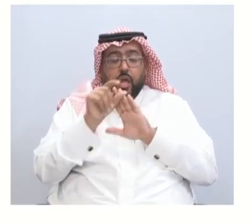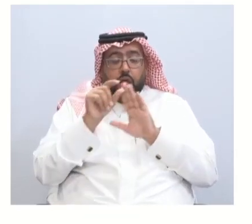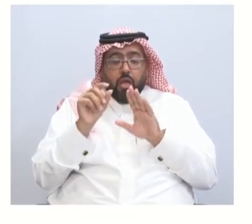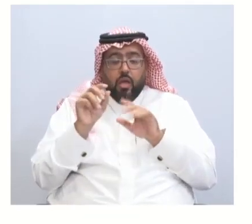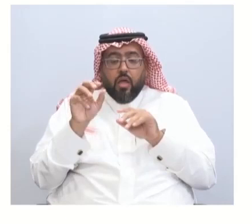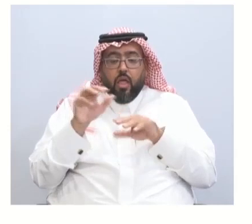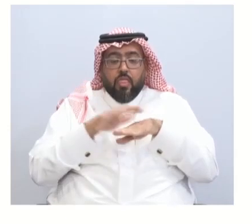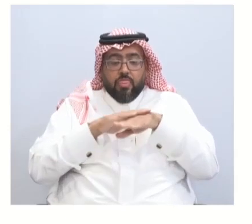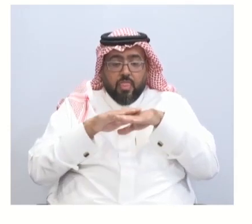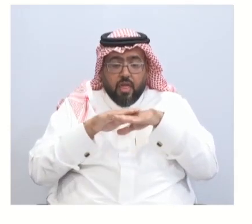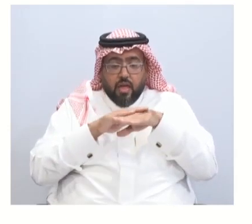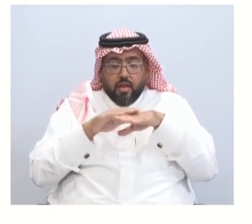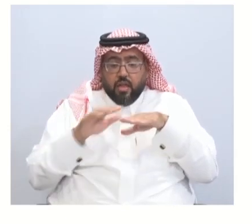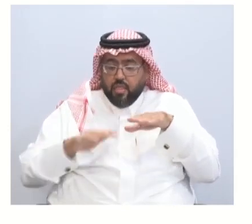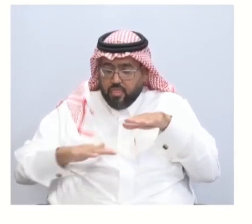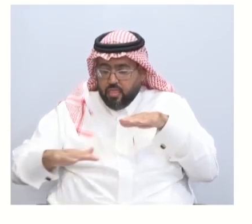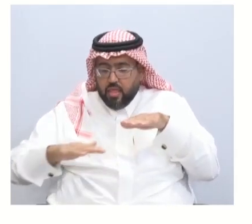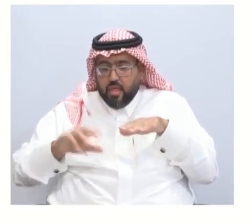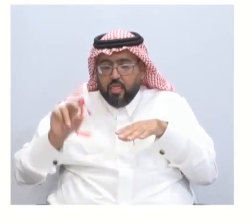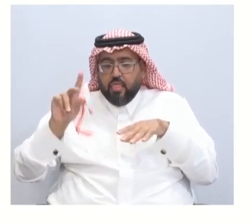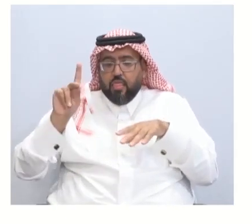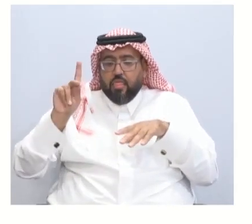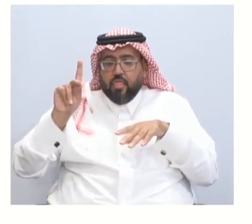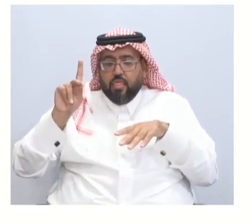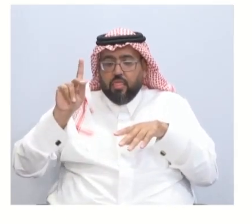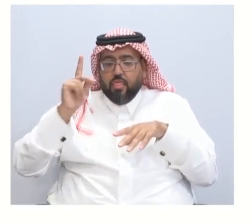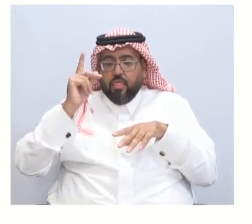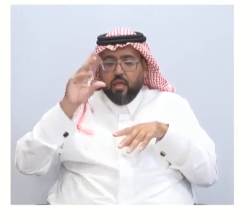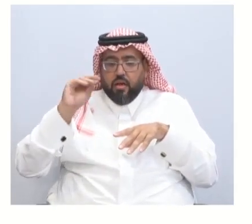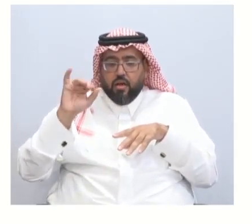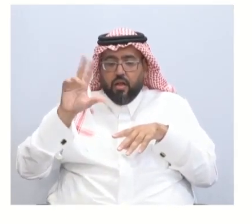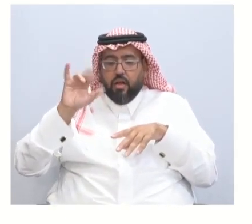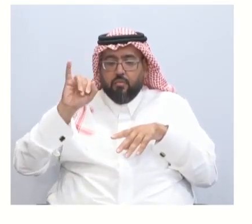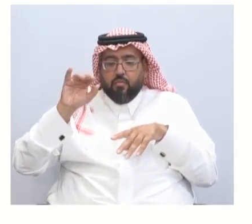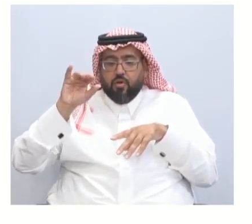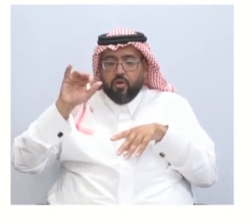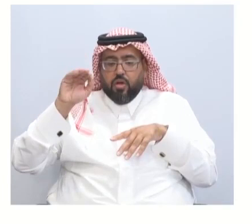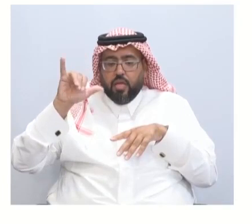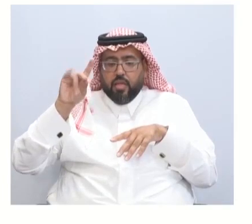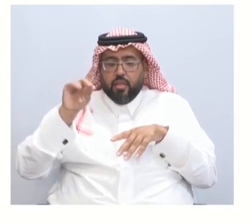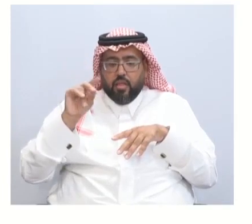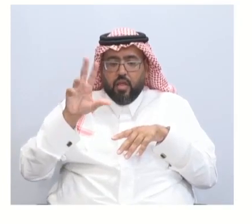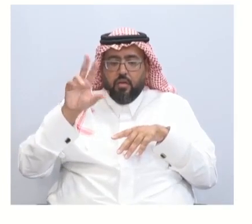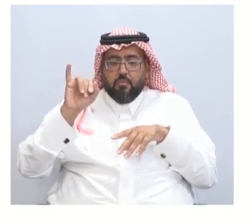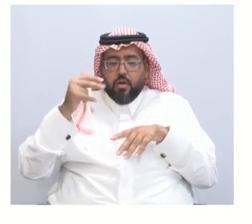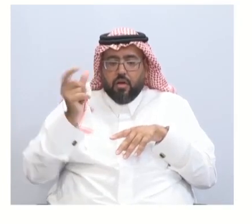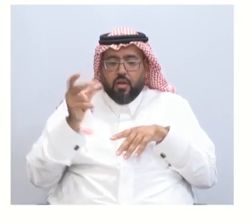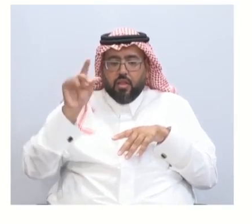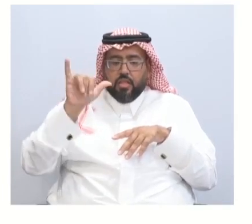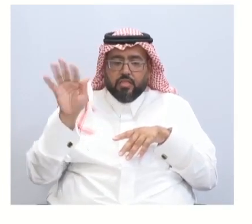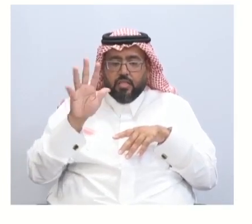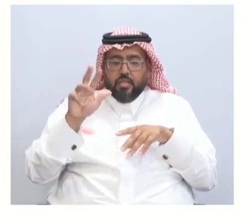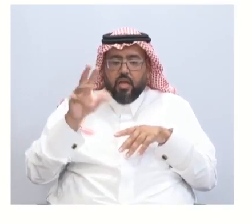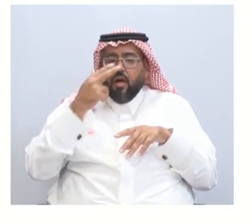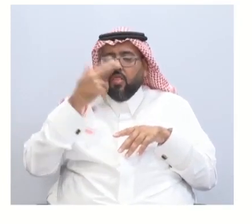ظهر المحيط ولدينا المغناطيسيه القديمه ولدينا تساوي العمر ولدينا جهاز قياس